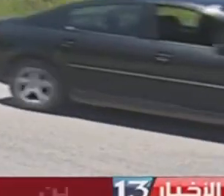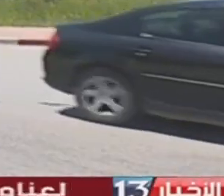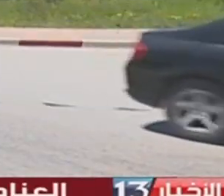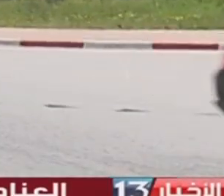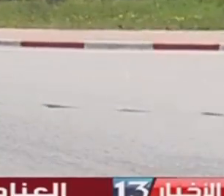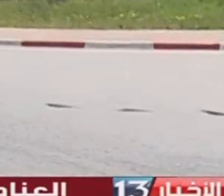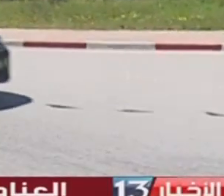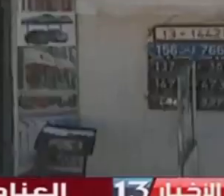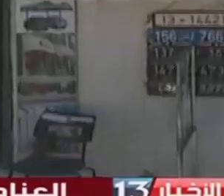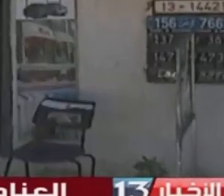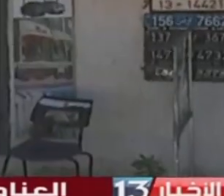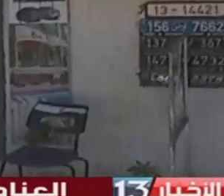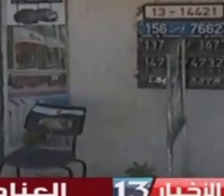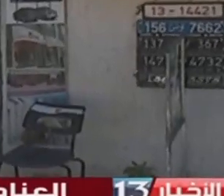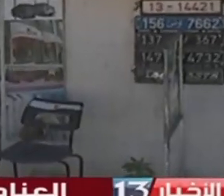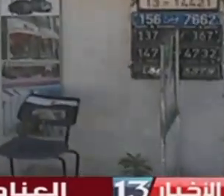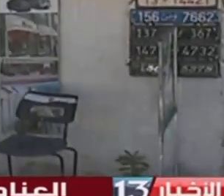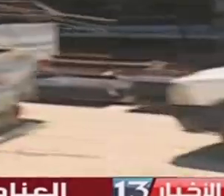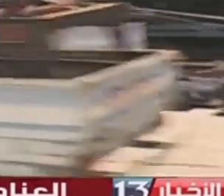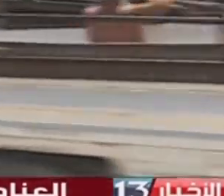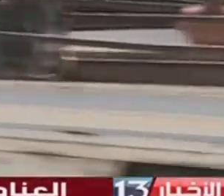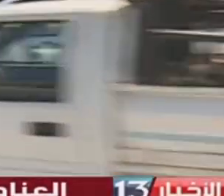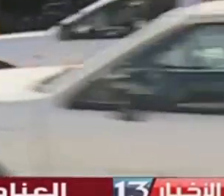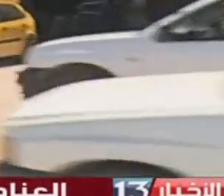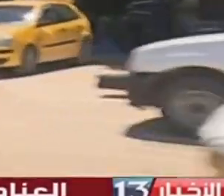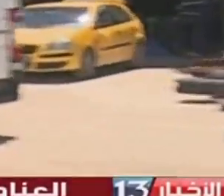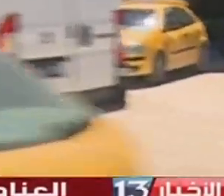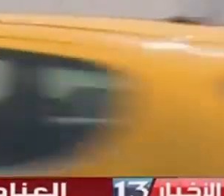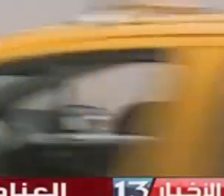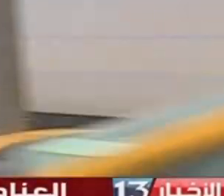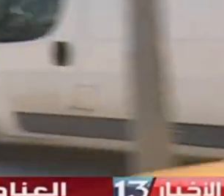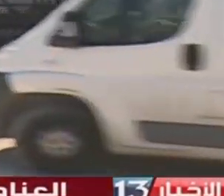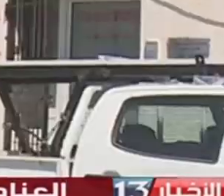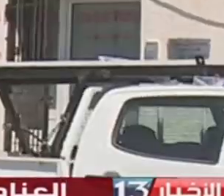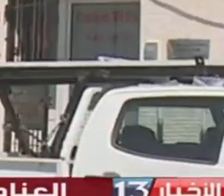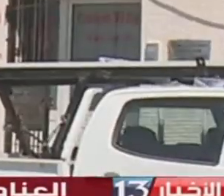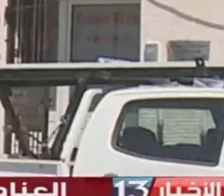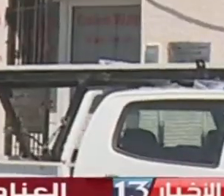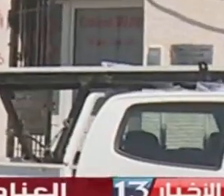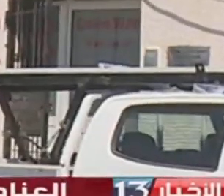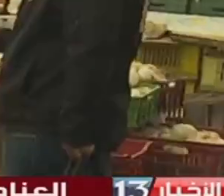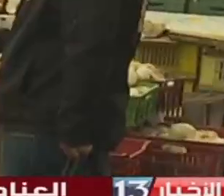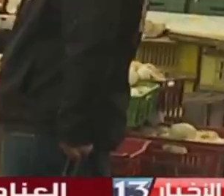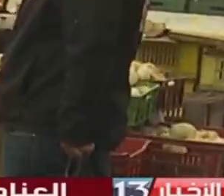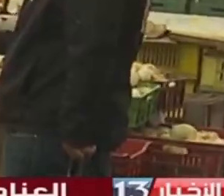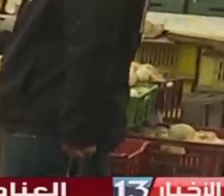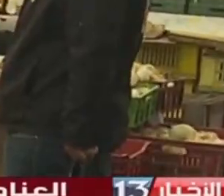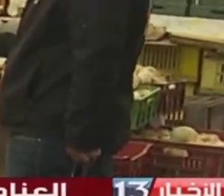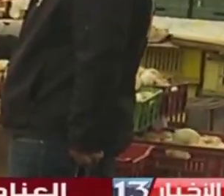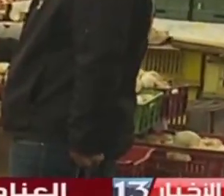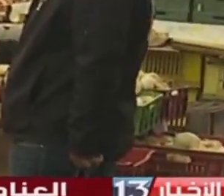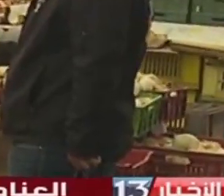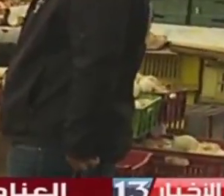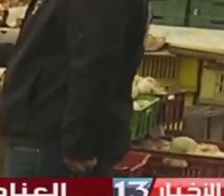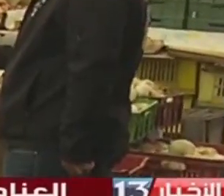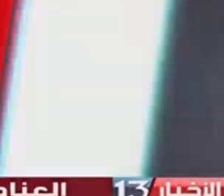التونسيون يبدأون مرحلة جديدة في الحرب ضد فيروس كورونا، هي مرحلة الحجر الصحي الموجه التي تمتد إلى غاية 24 من